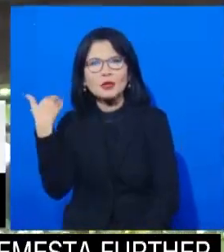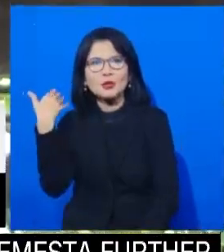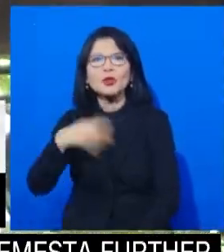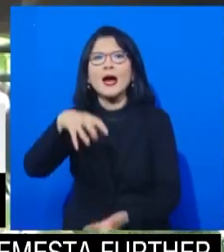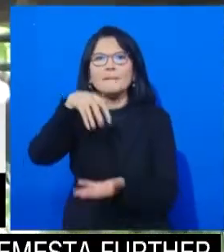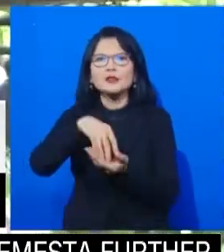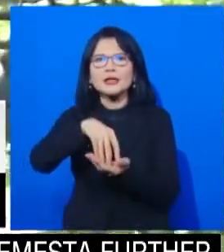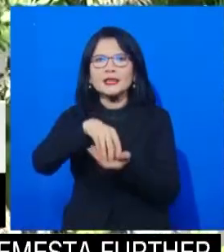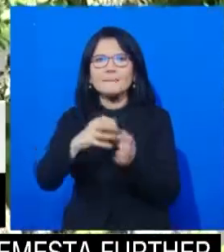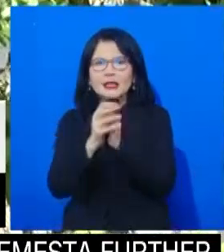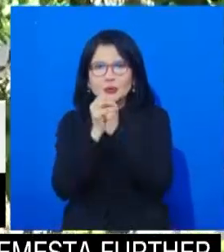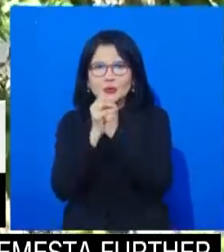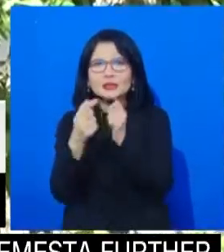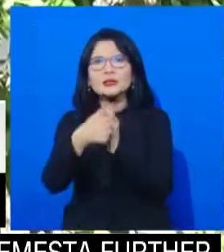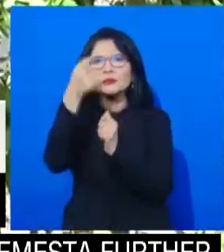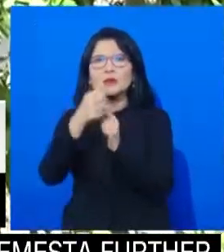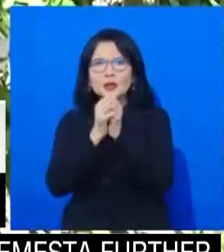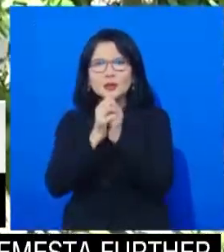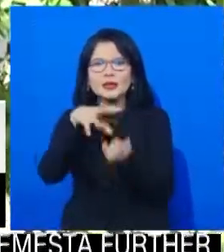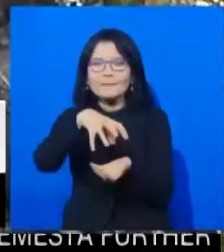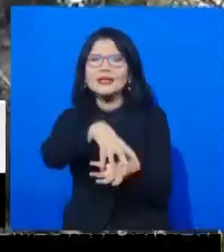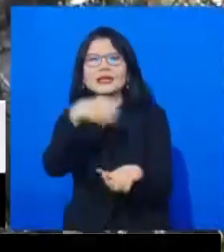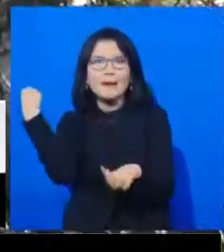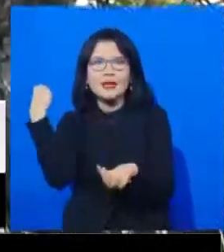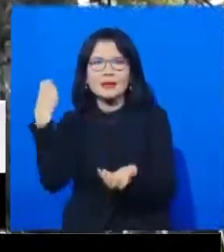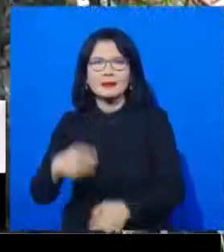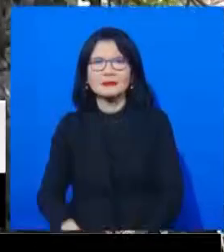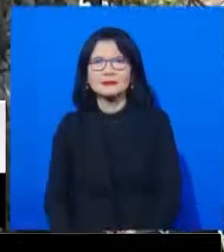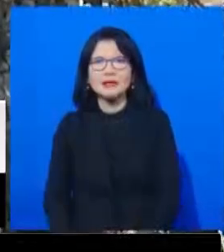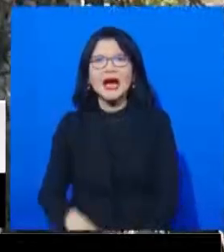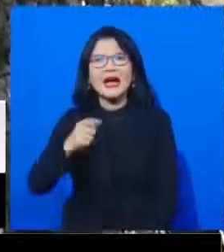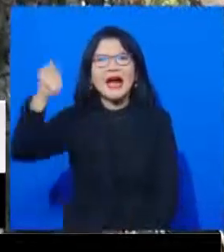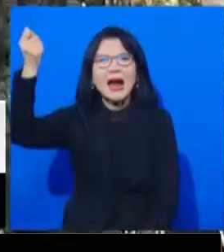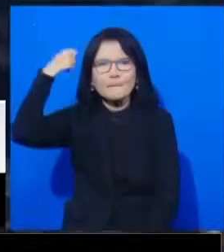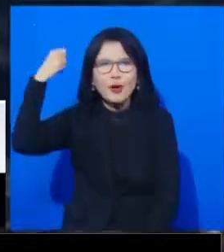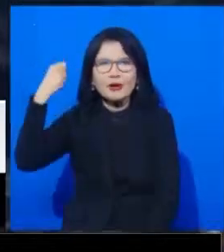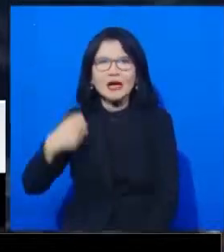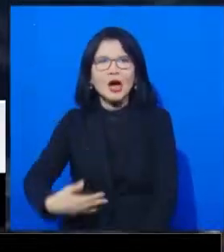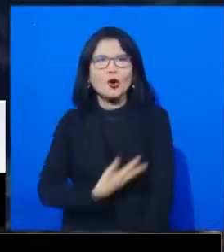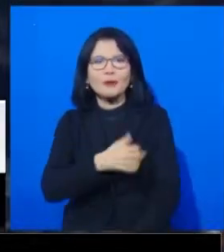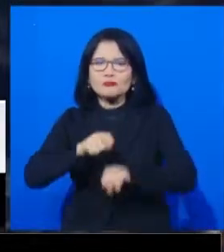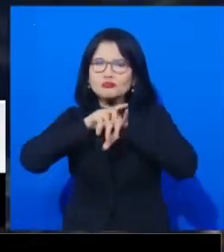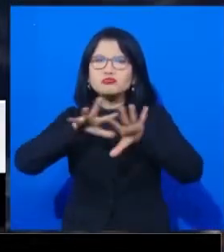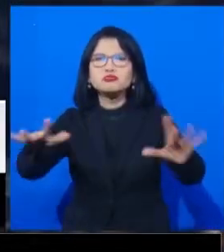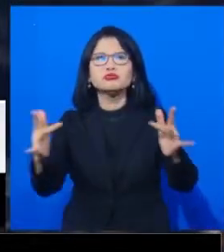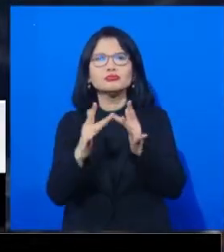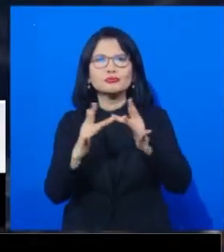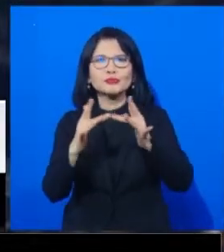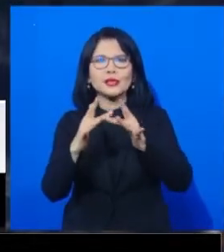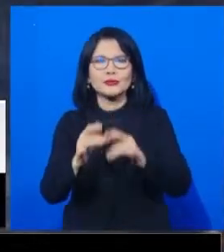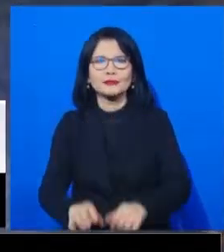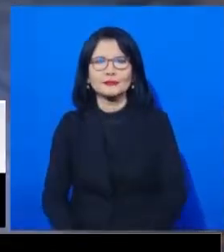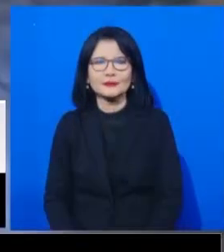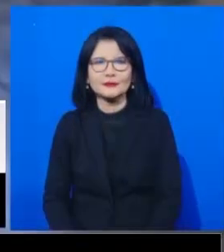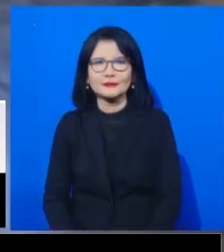tempat dupa untuk ibadah juga hilang dicuri orang supaya ada efek jerawat korban mempralkan rekaman CCTV pencurian yang dilakukan